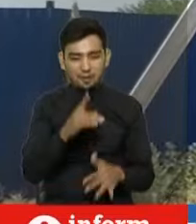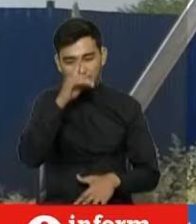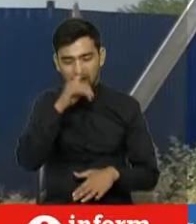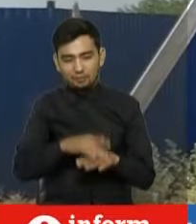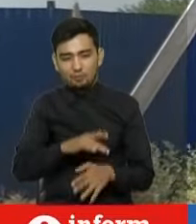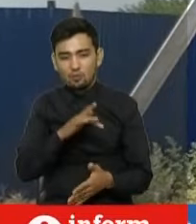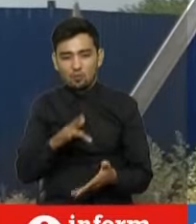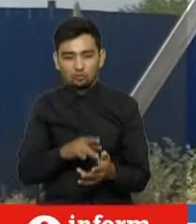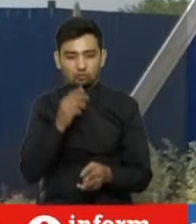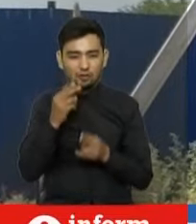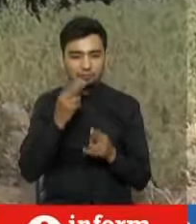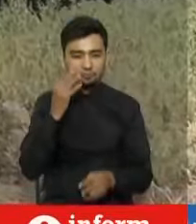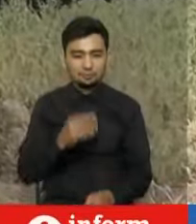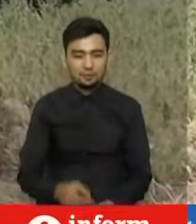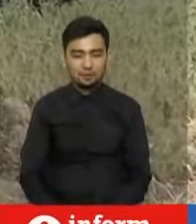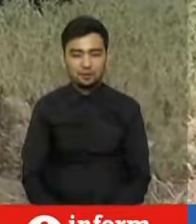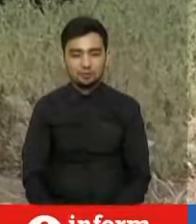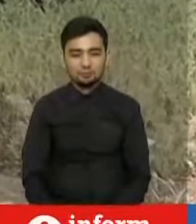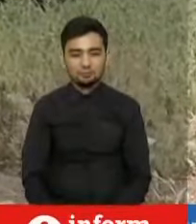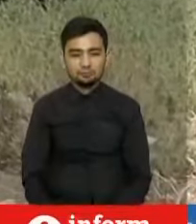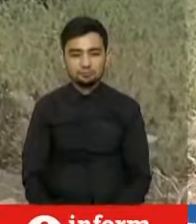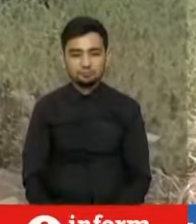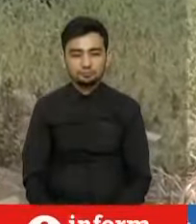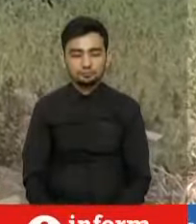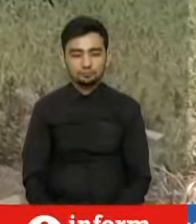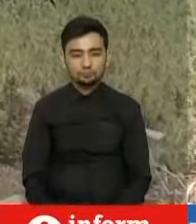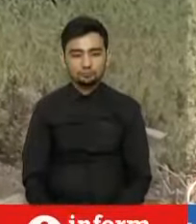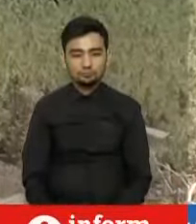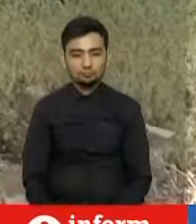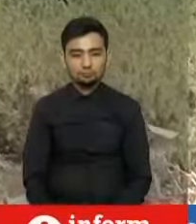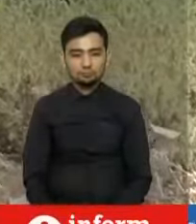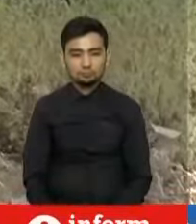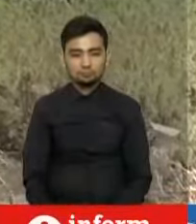жеткізбек. Жұлдыз Тілеухан, Фархат Тәжібаев, Информбюро, Атырау облысынан.